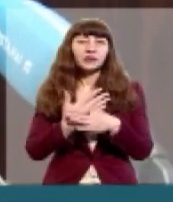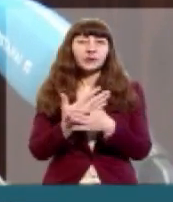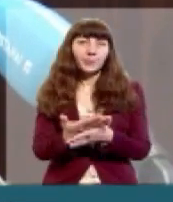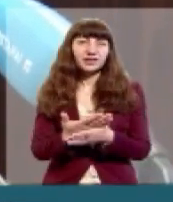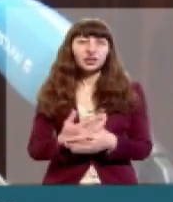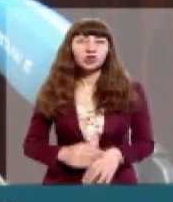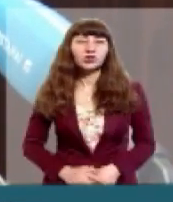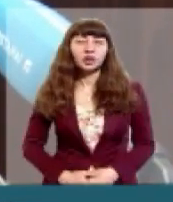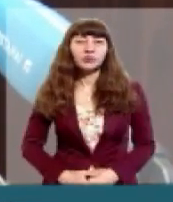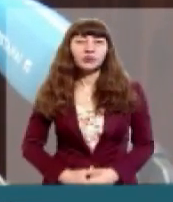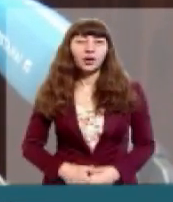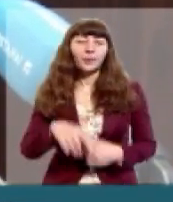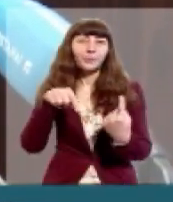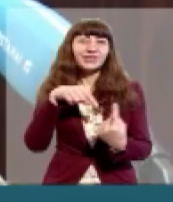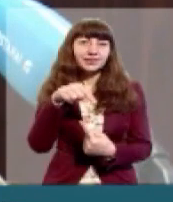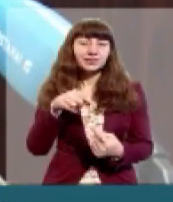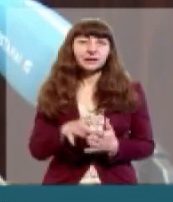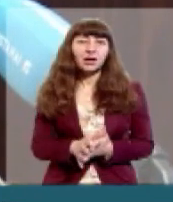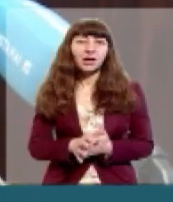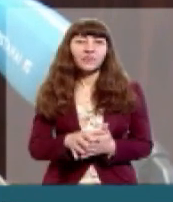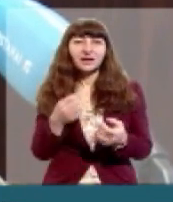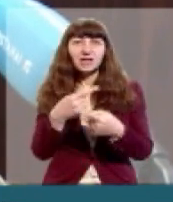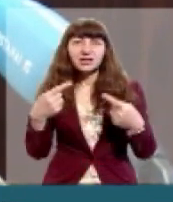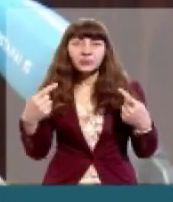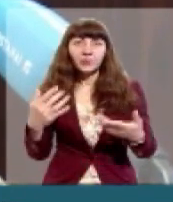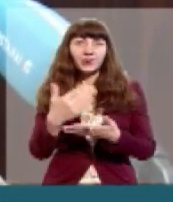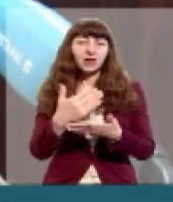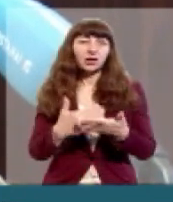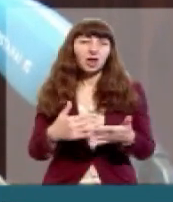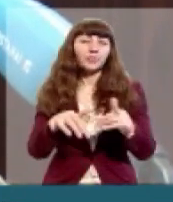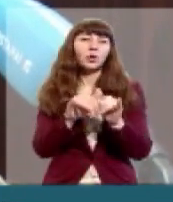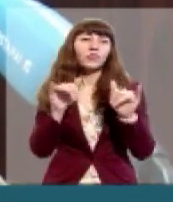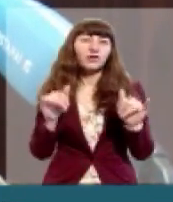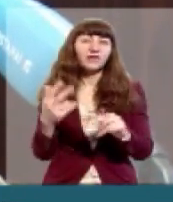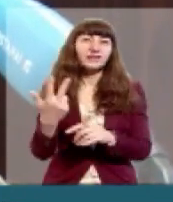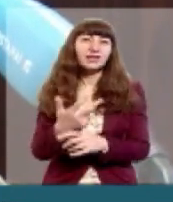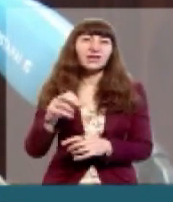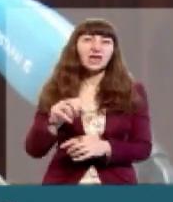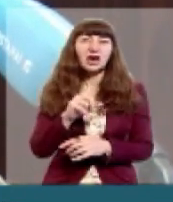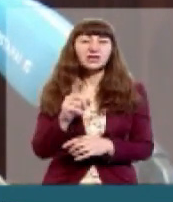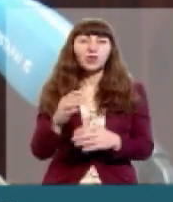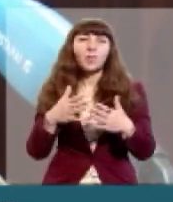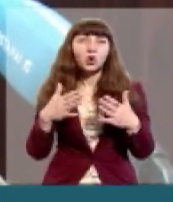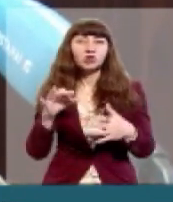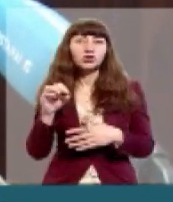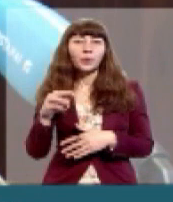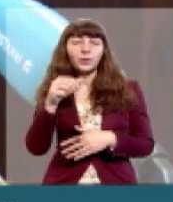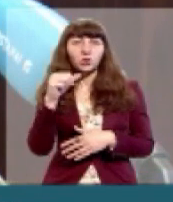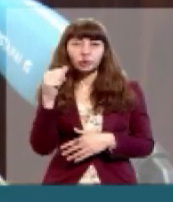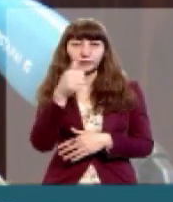поддержка бизнеса различными программами выросла в 3 раза, если